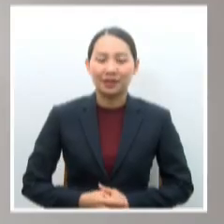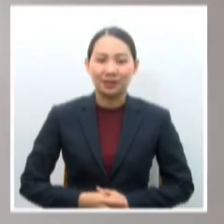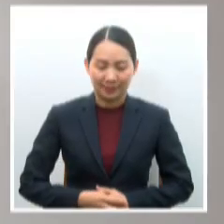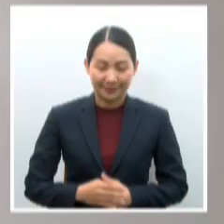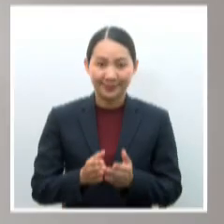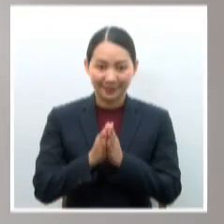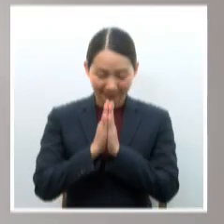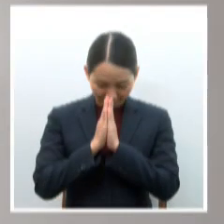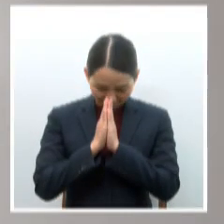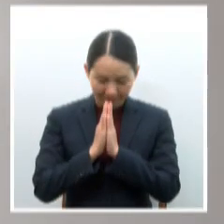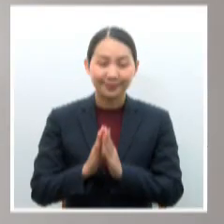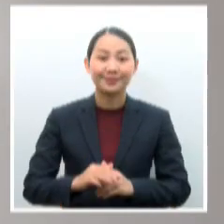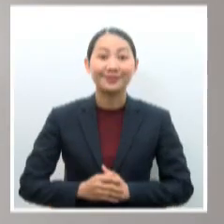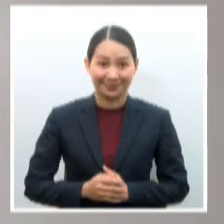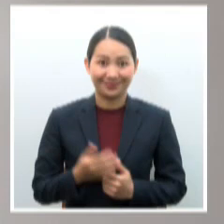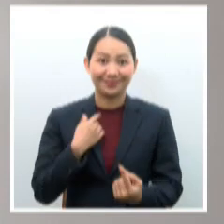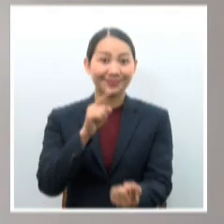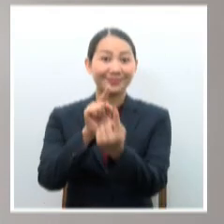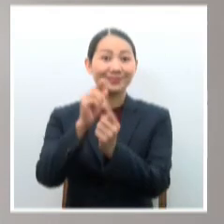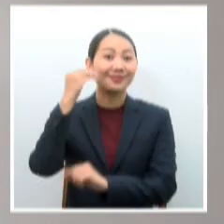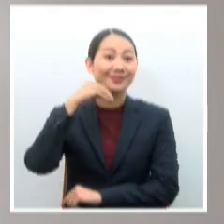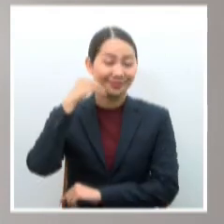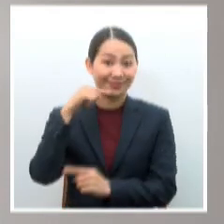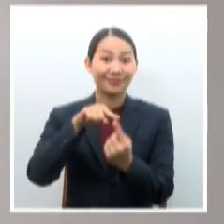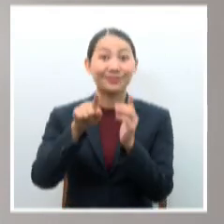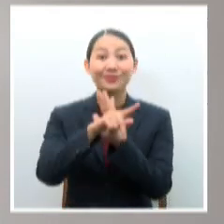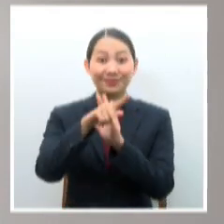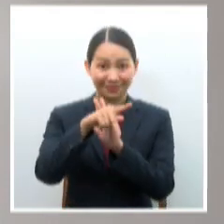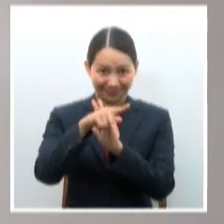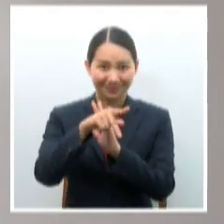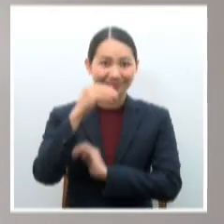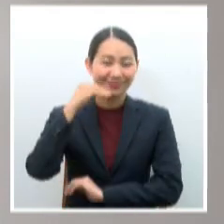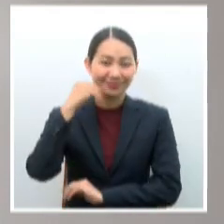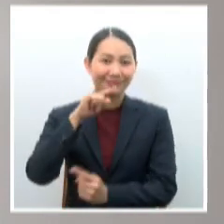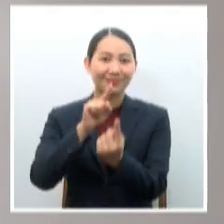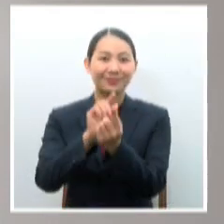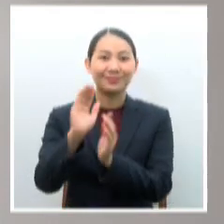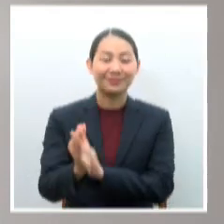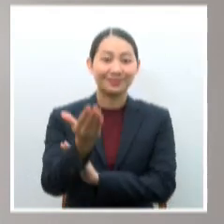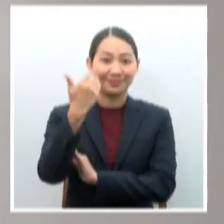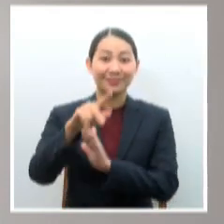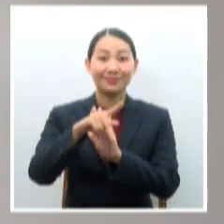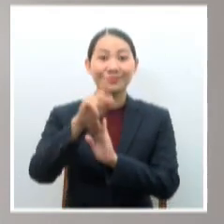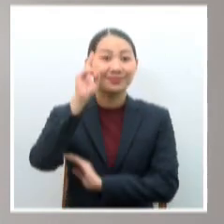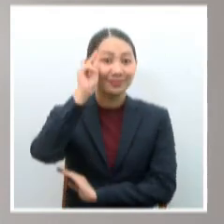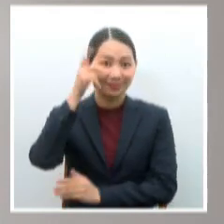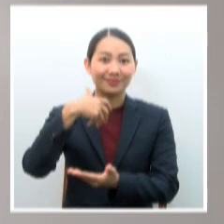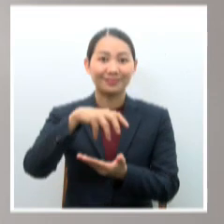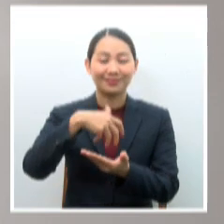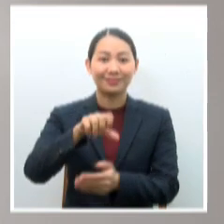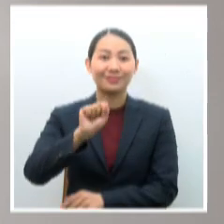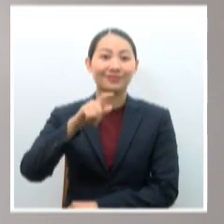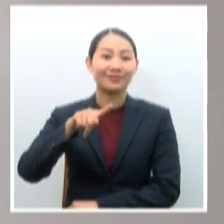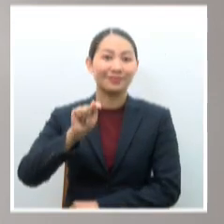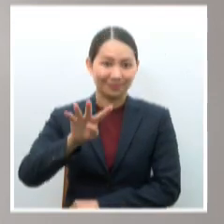สวัสดีค่ะกลับมาพบกันเป็นประจำในทุกเช้าวันพฤหัสบดีแบบนี้นะคะกับรายการพฤหัสเช้าข่าวสปทค่ะและที่จบไปเมื่อสักครู่นี้น